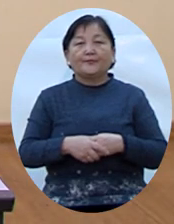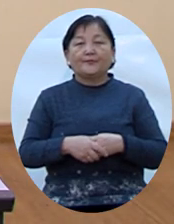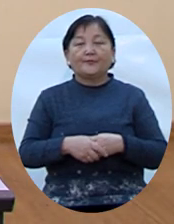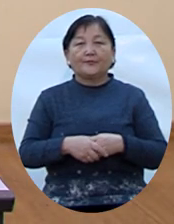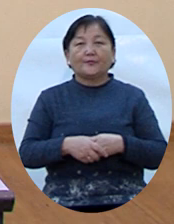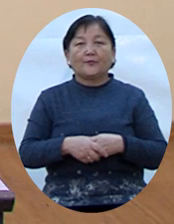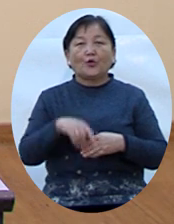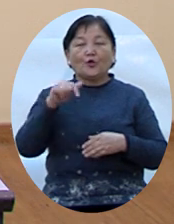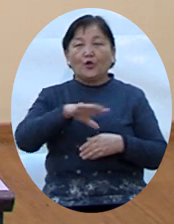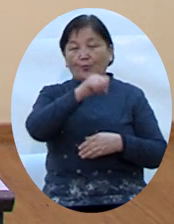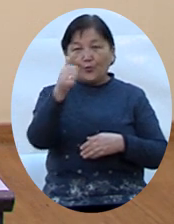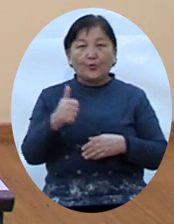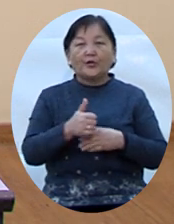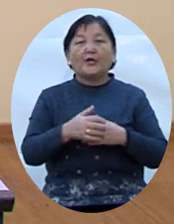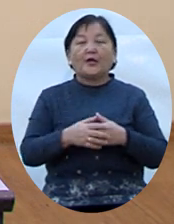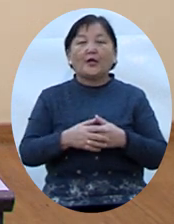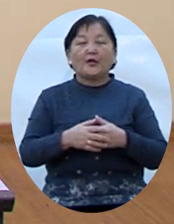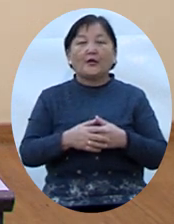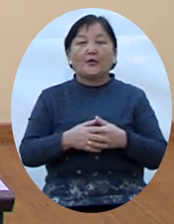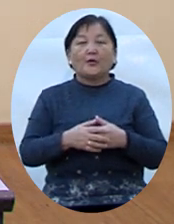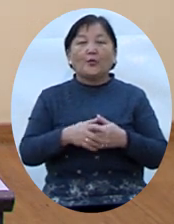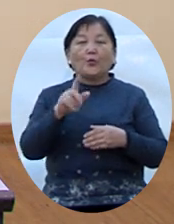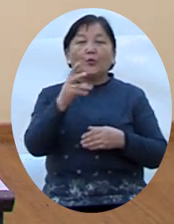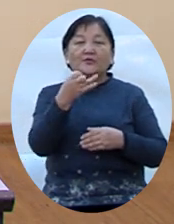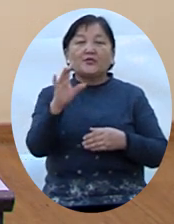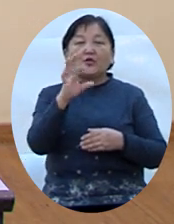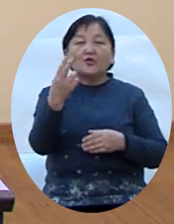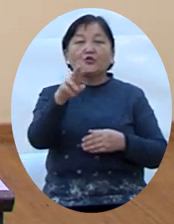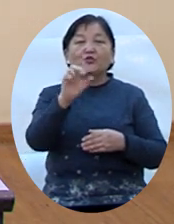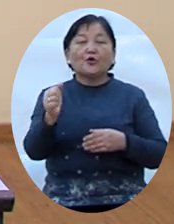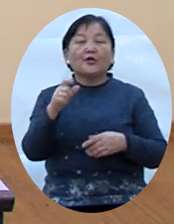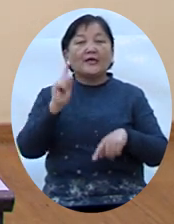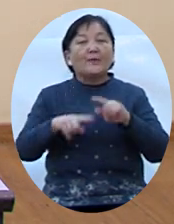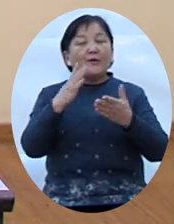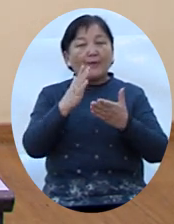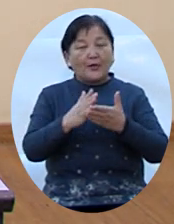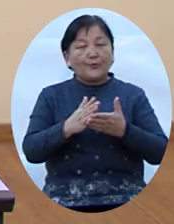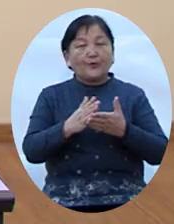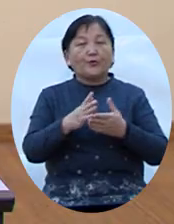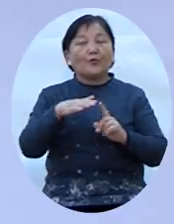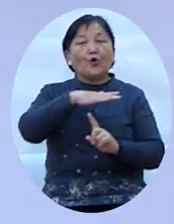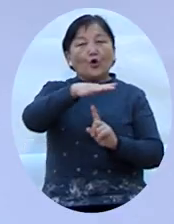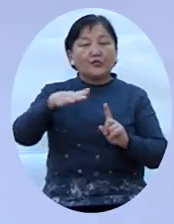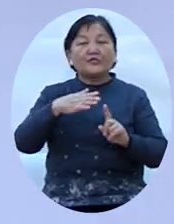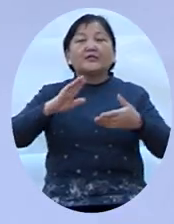За одоо бүгдээрээ хүнсний содын уусмалын орчинг таньё.